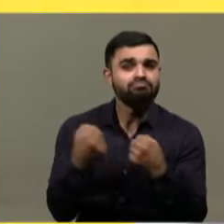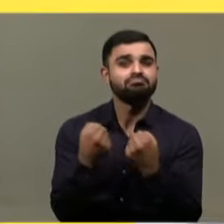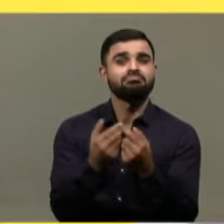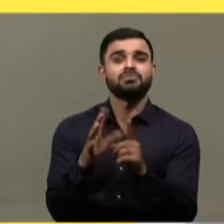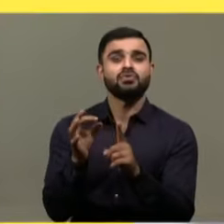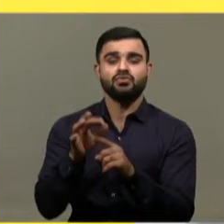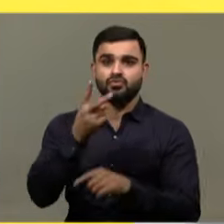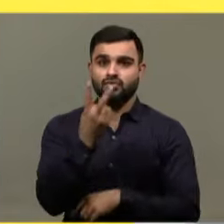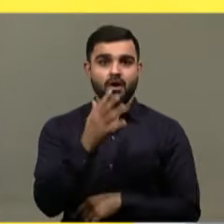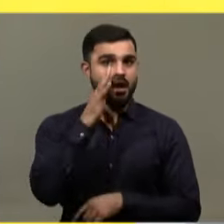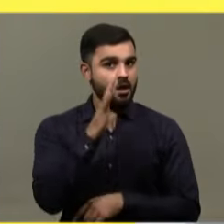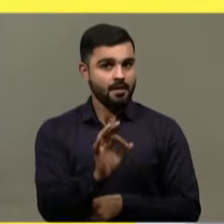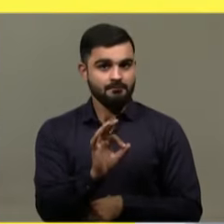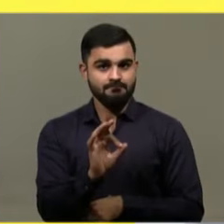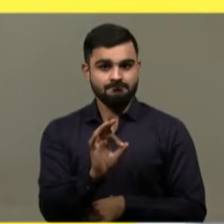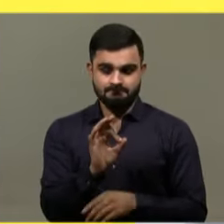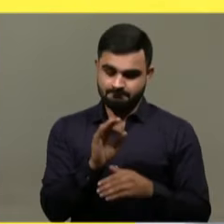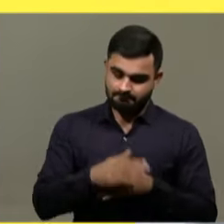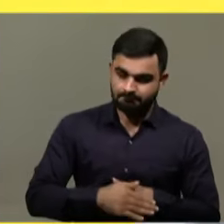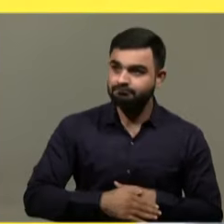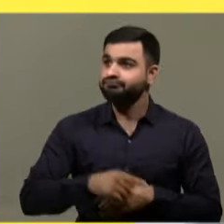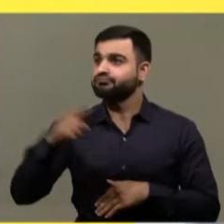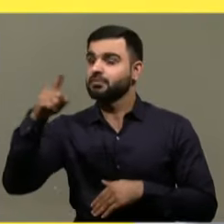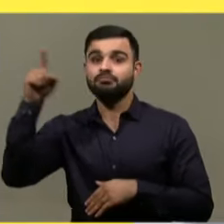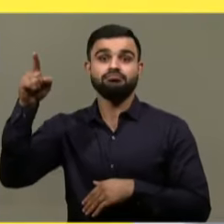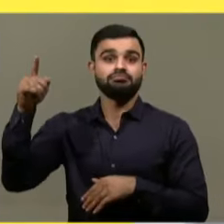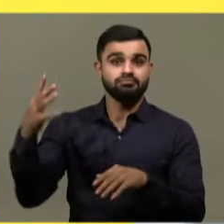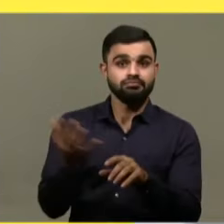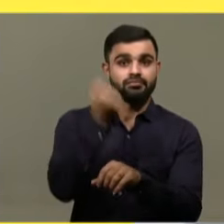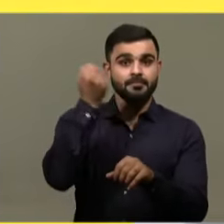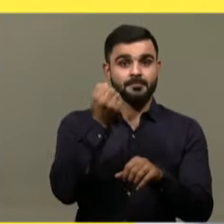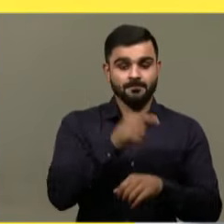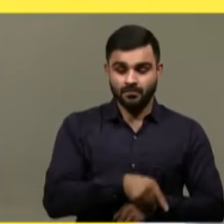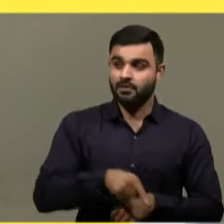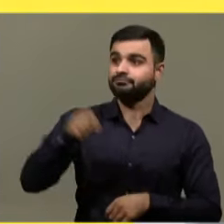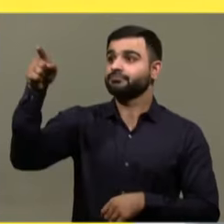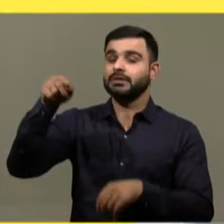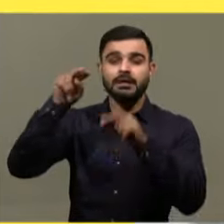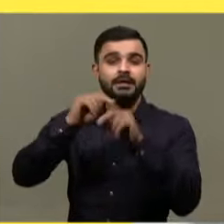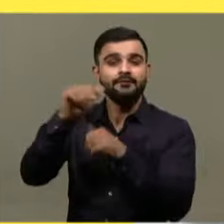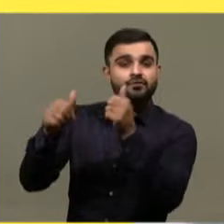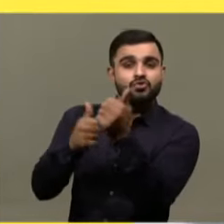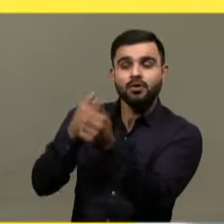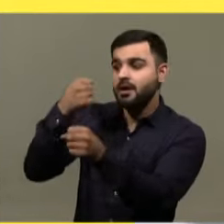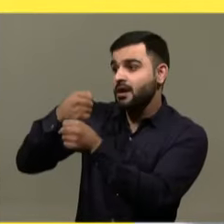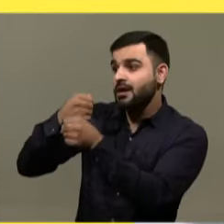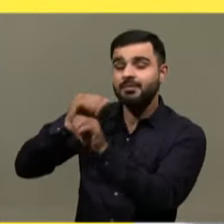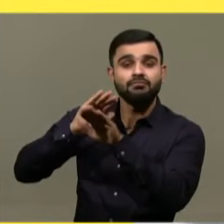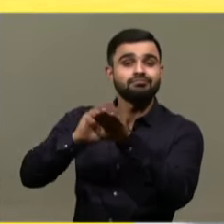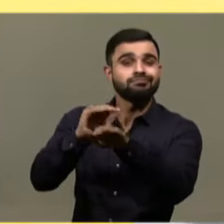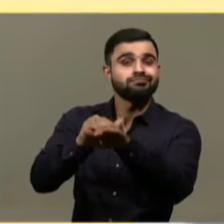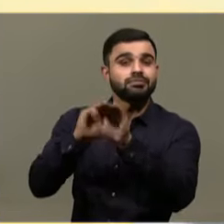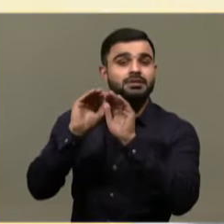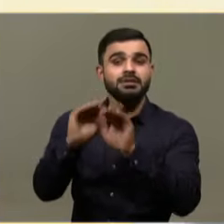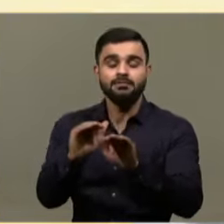अप अप्रोच टॉप डाउन अप्रोच में वी नीड द सपोर्ट ऑफ द गवर्नमेंट न दे मेक दिस पॉलिसी टू इवोल्व अस द सेकंड इंपोर्टेंट थिंग इ